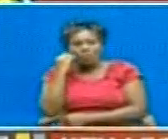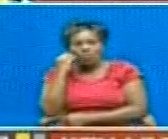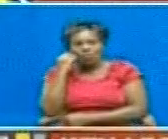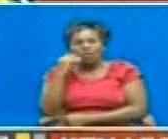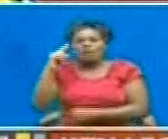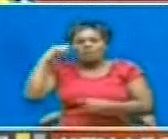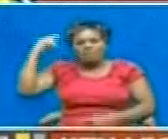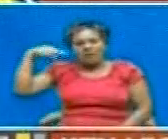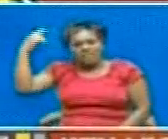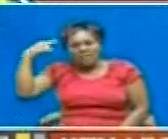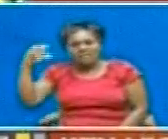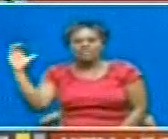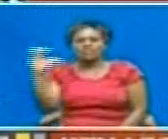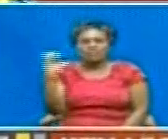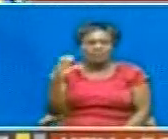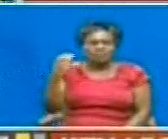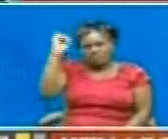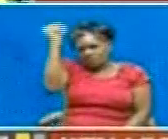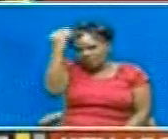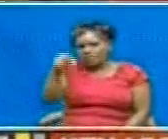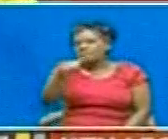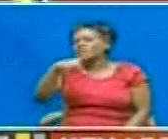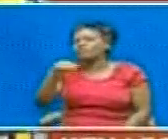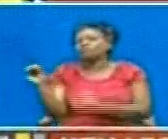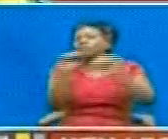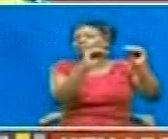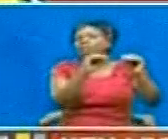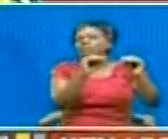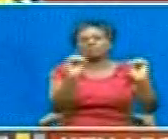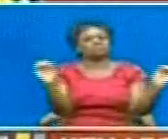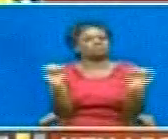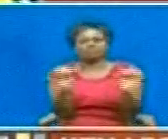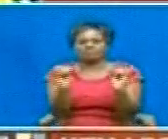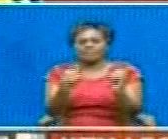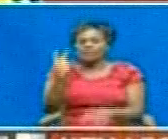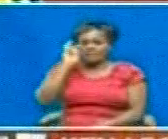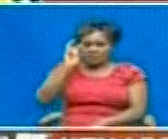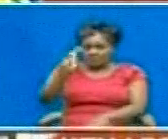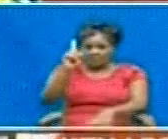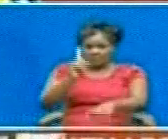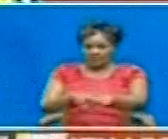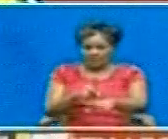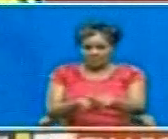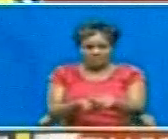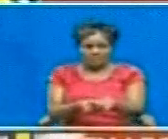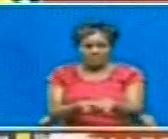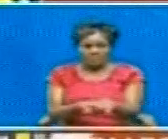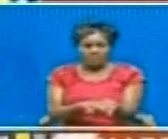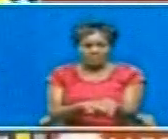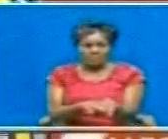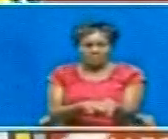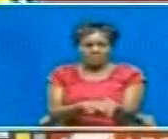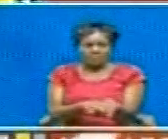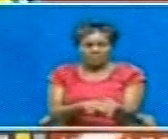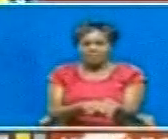kama Madare, Chemelil, Bandari, wamecheza nyumbani. Bado hawajakwenda ugenini. Na ukiangalia wakati timu mingi zinapokwenda ugenini,